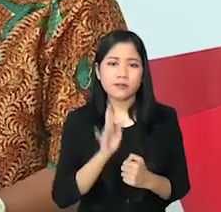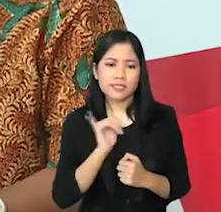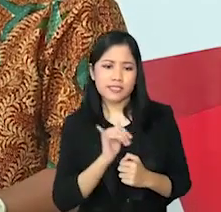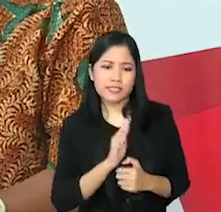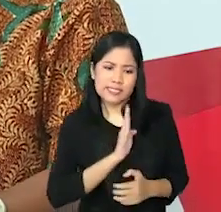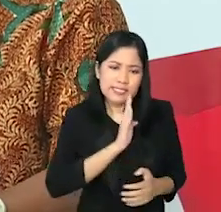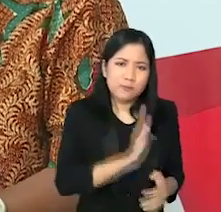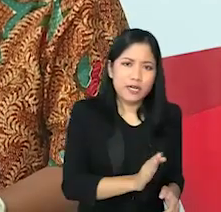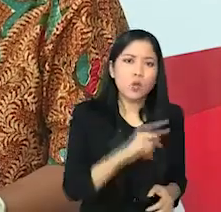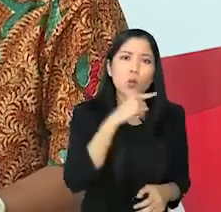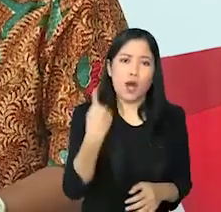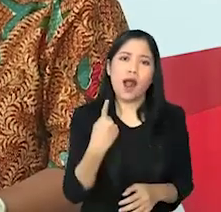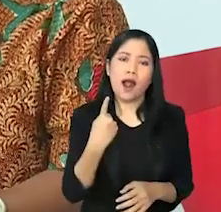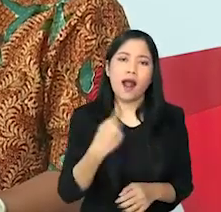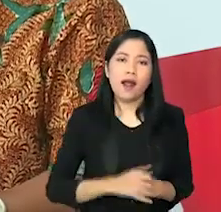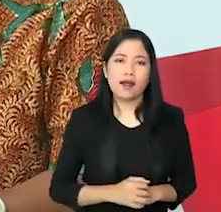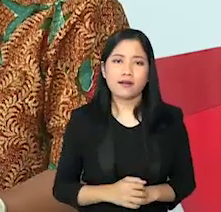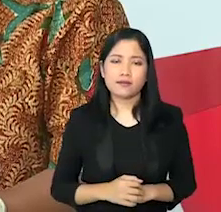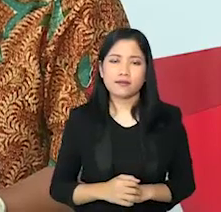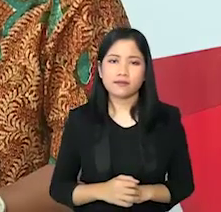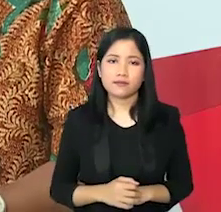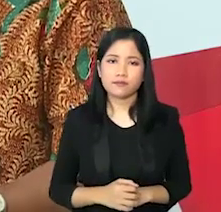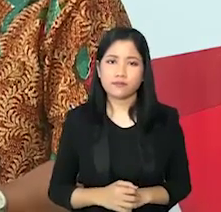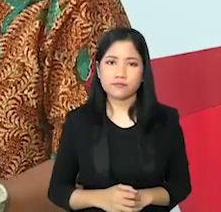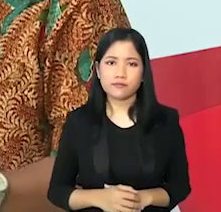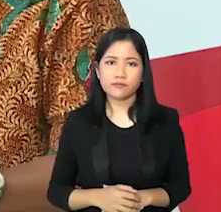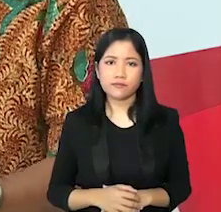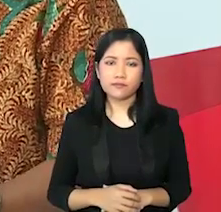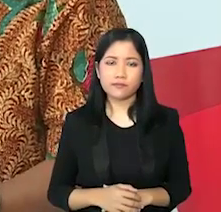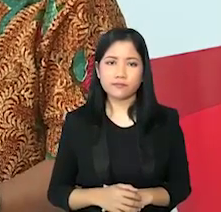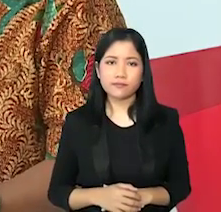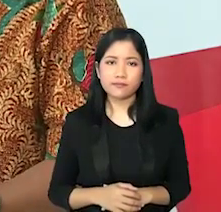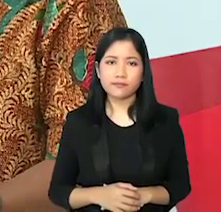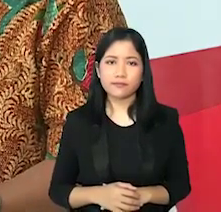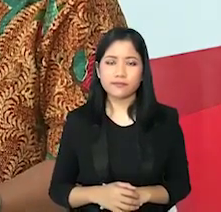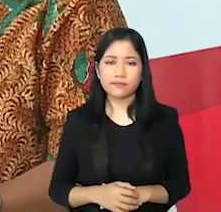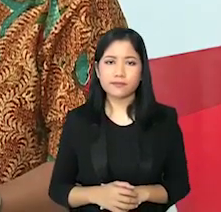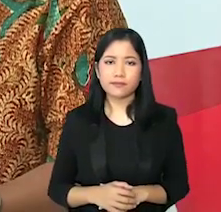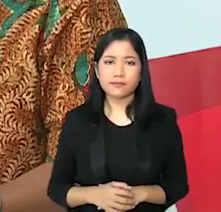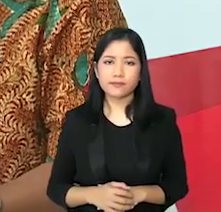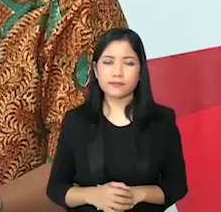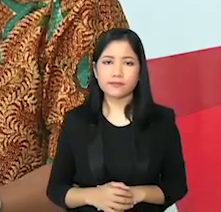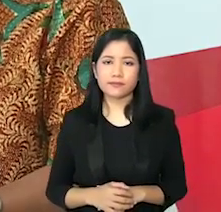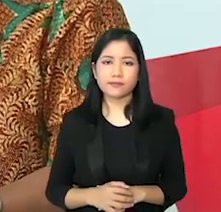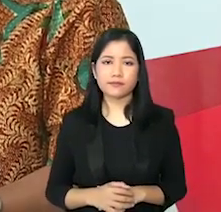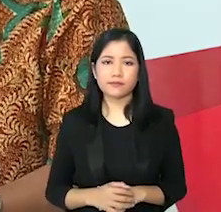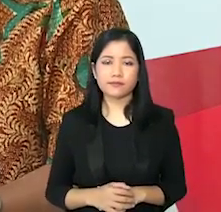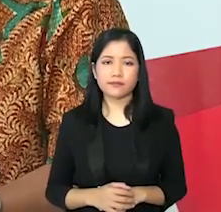bangun bersama-sama di tengah masyarakat Hai Oleh karena itu pemerintah